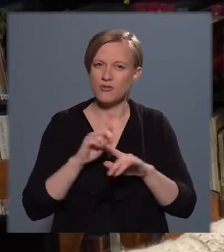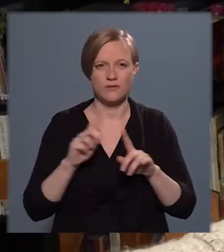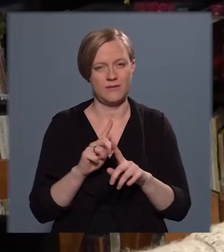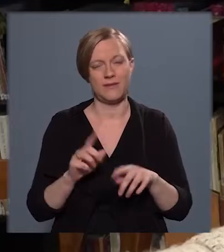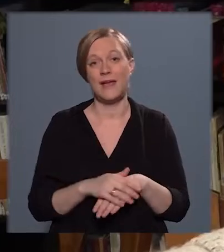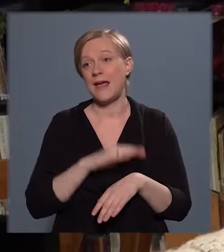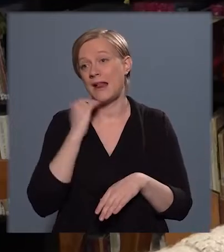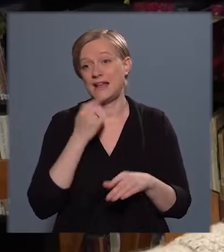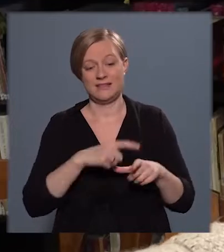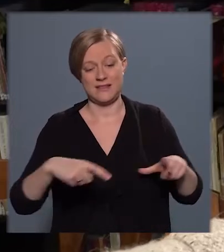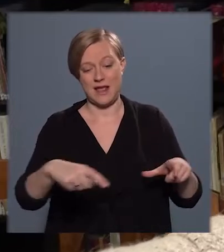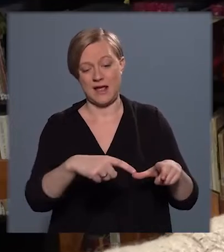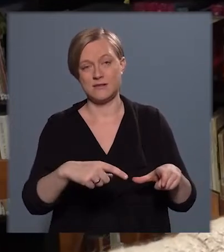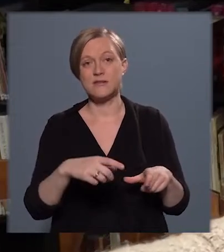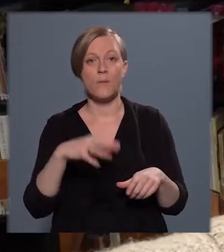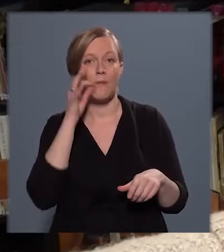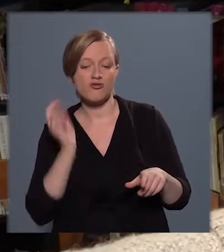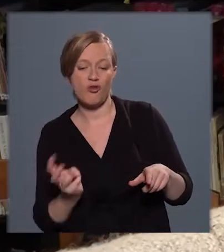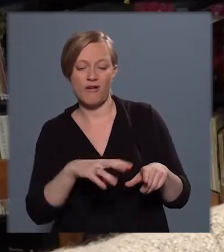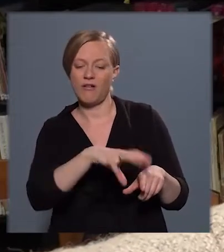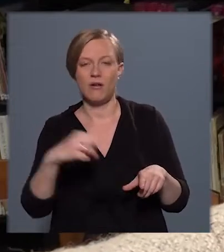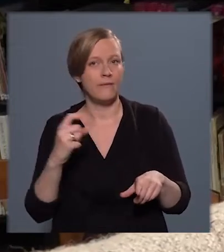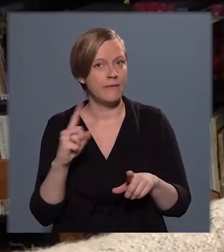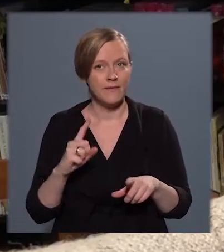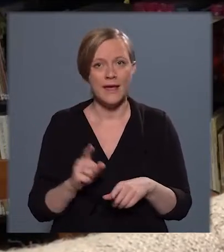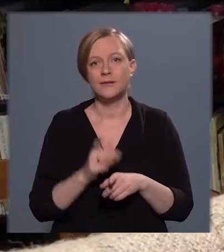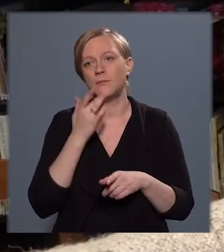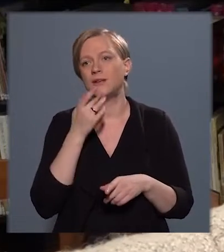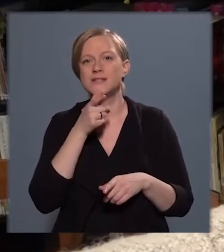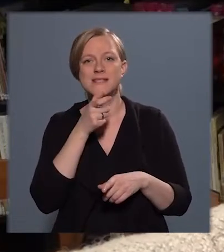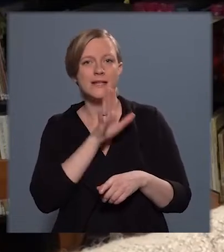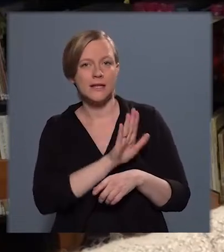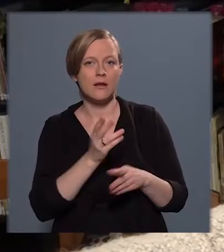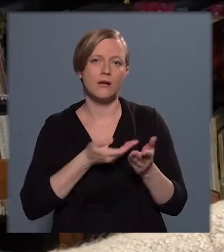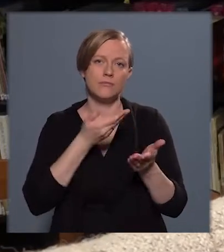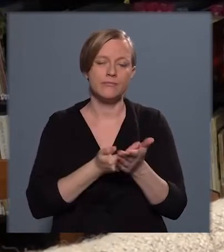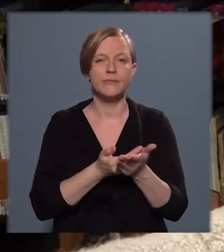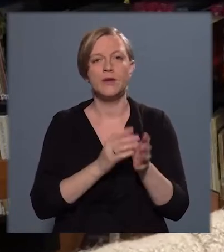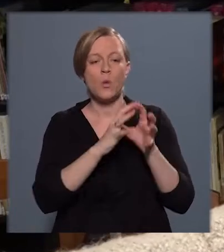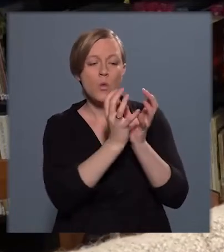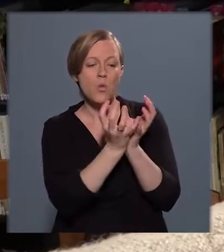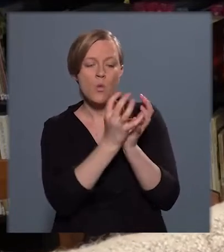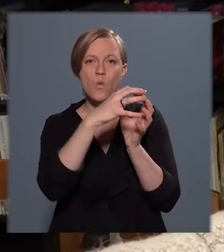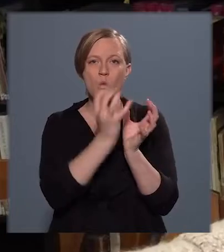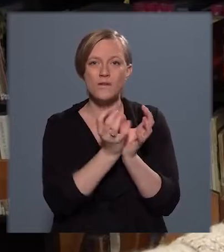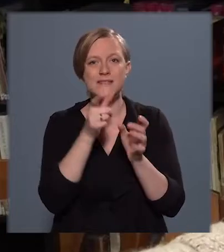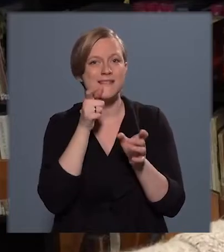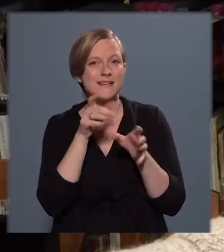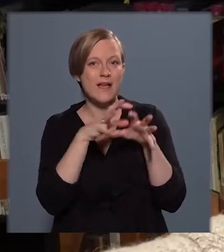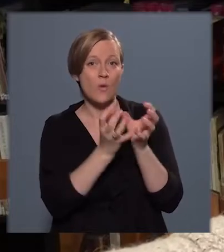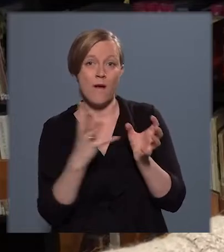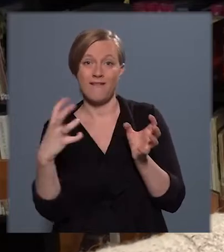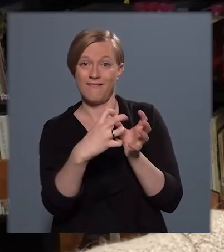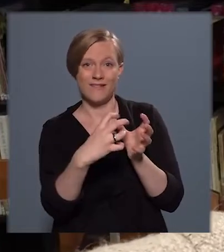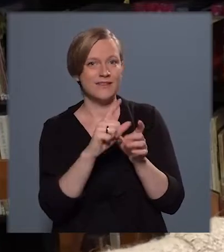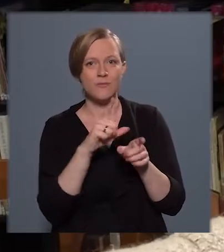egy tálca, hogyha a macska nem tud rá fölmenni, de cinkéknek szokták ajánlani a madárgolyót, a cinkegolyót, amiben belekapaszkodnak nem csak